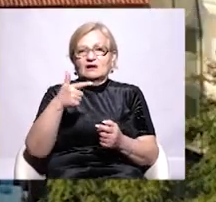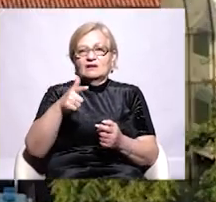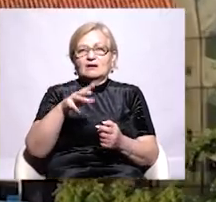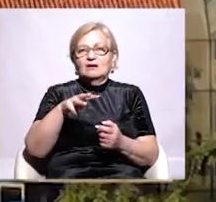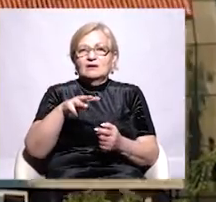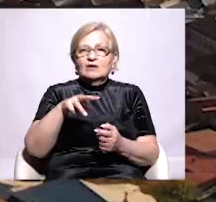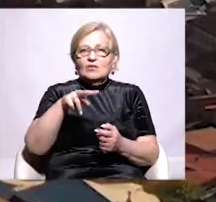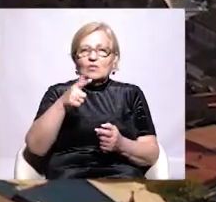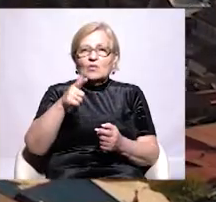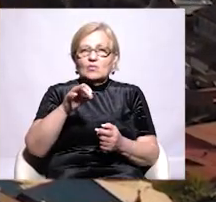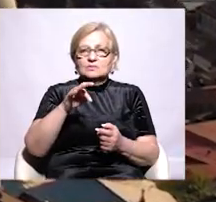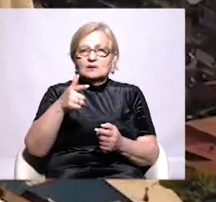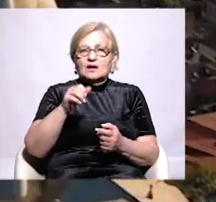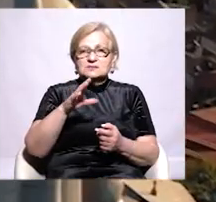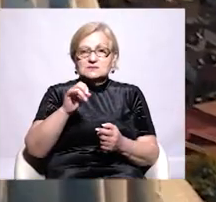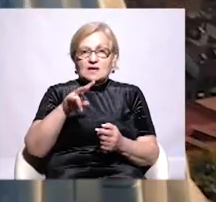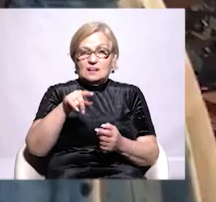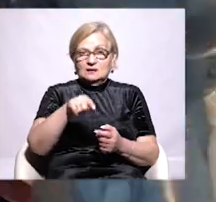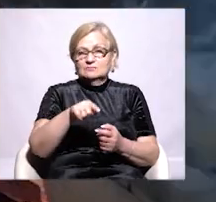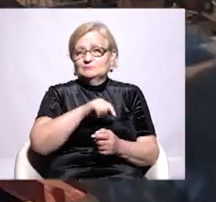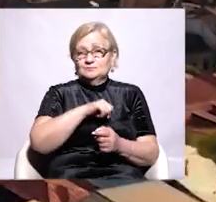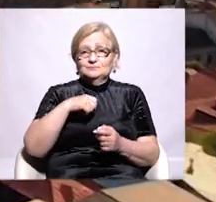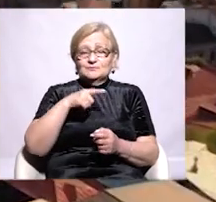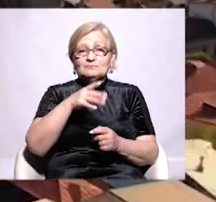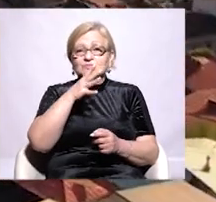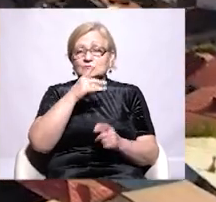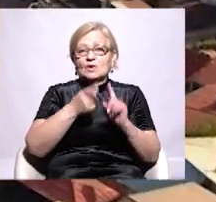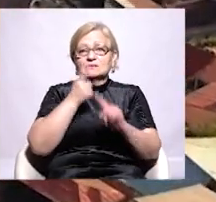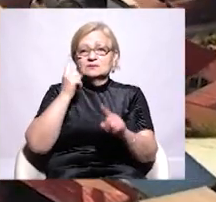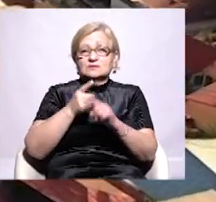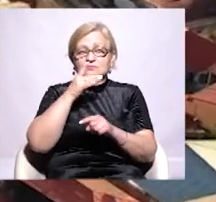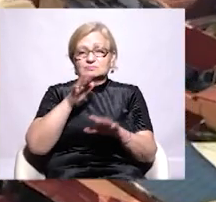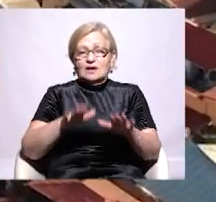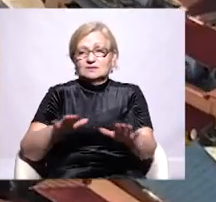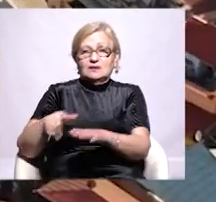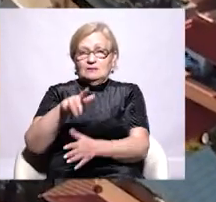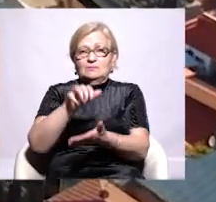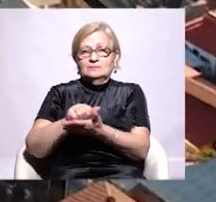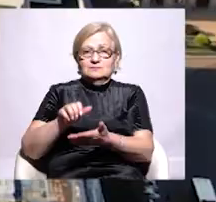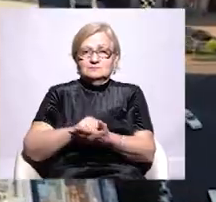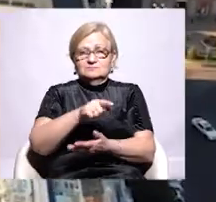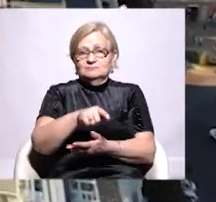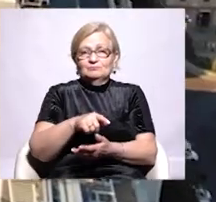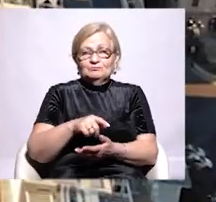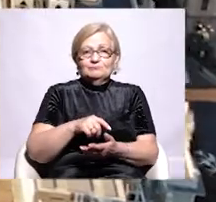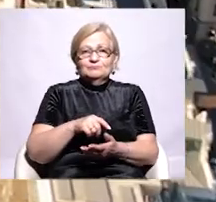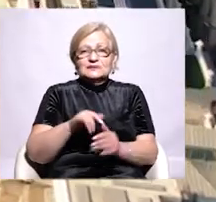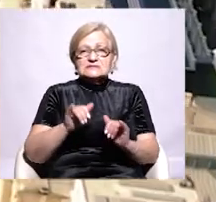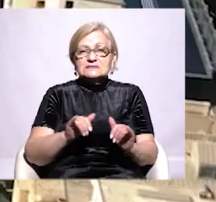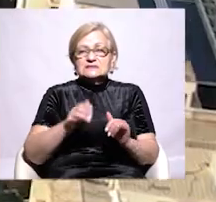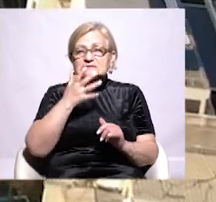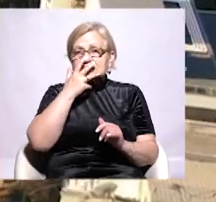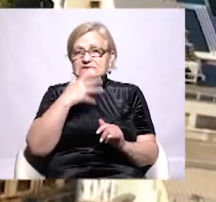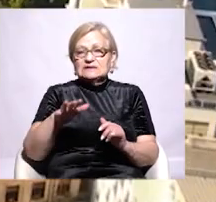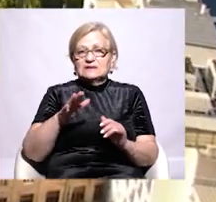და ლეგენდა ყვება, რომ ვახტანგ გორგასალმა სწორედ ნადირობის დროს აღმოაჩინა ეს ადგილები. ადგილები, სადაც